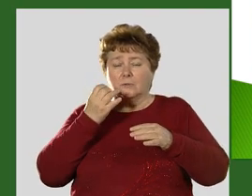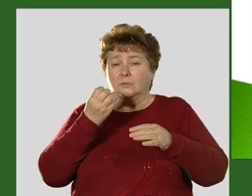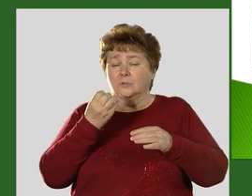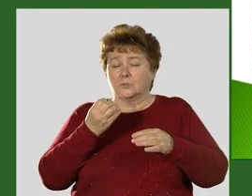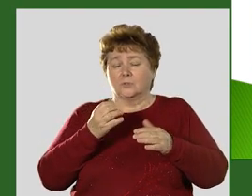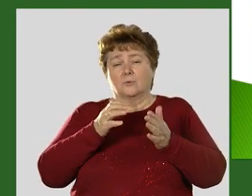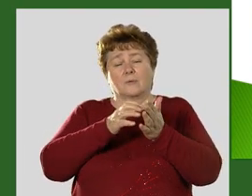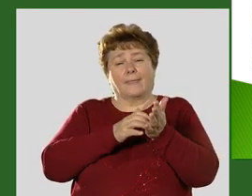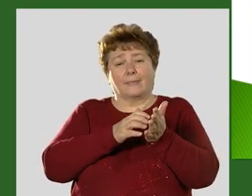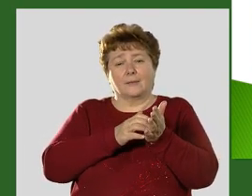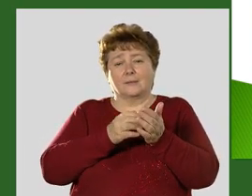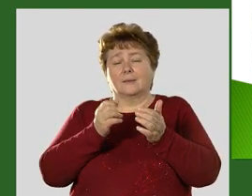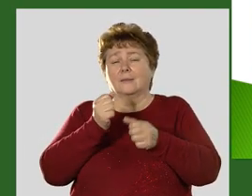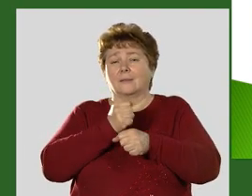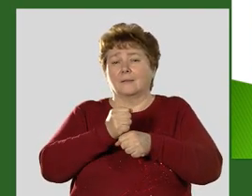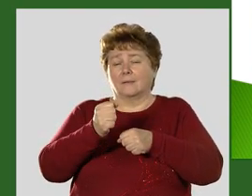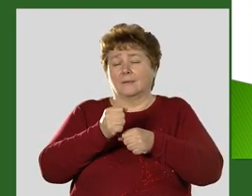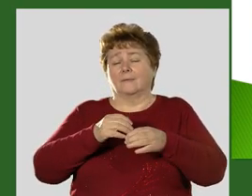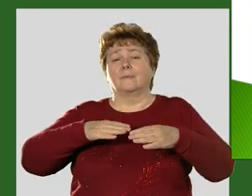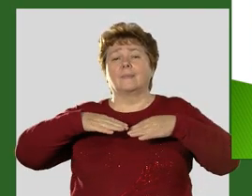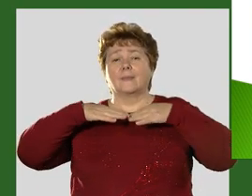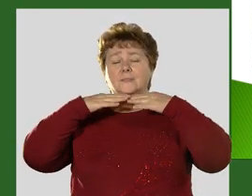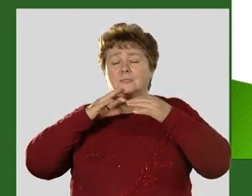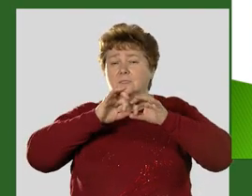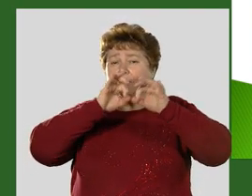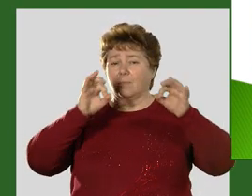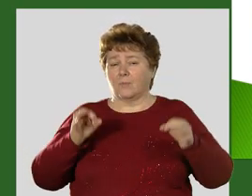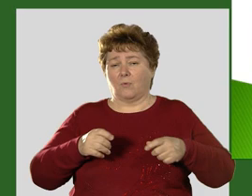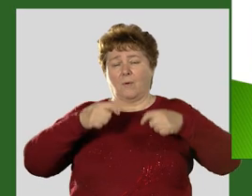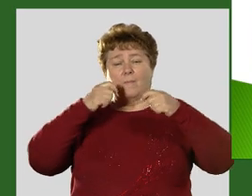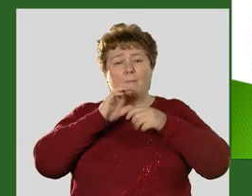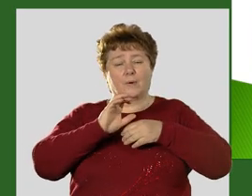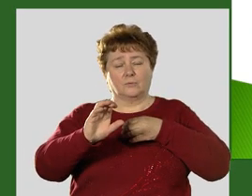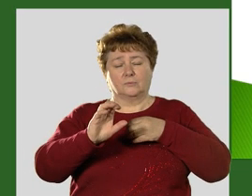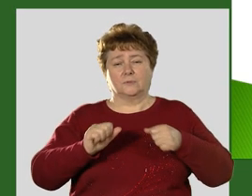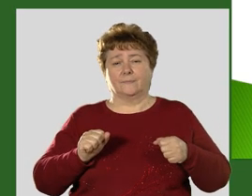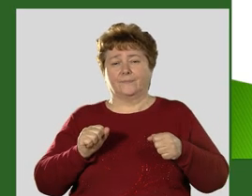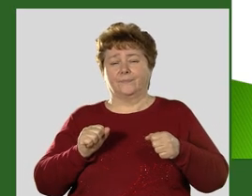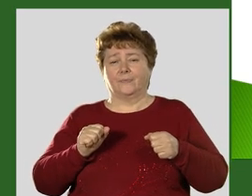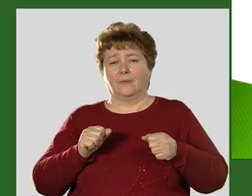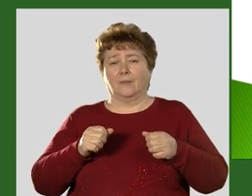еще недостаточно для выпуска достаточного объема продукции.